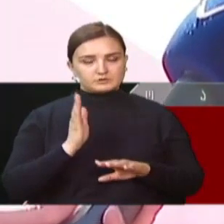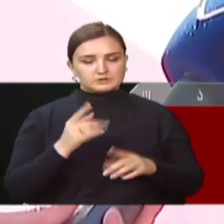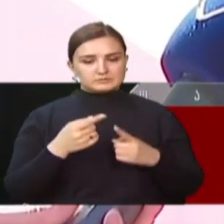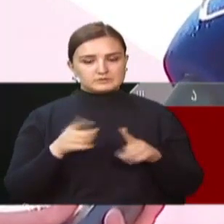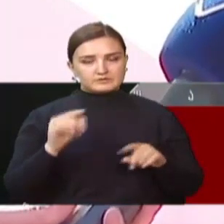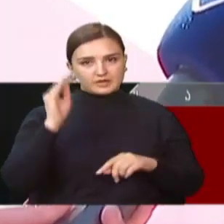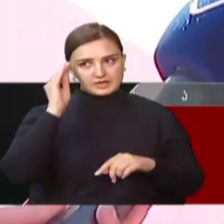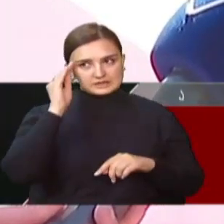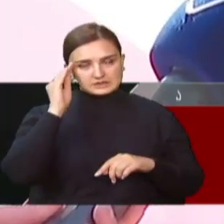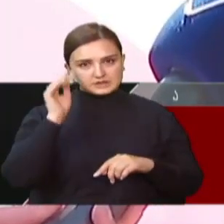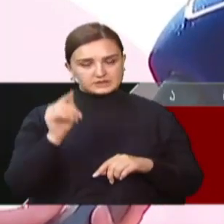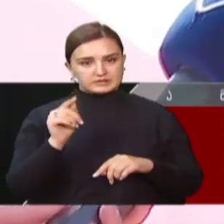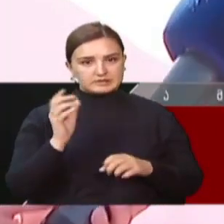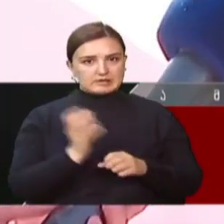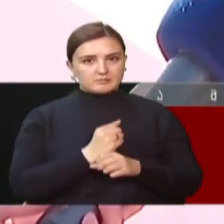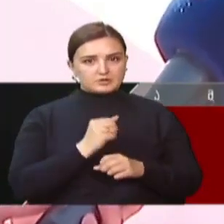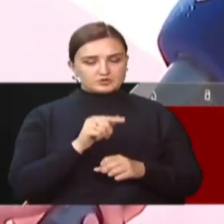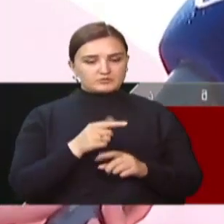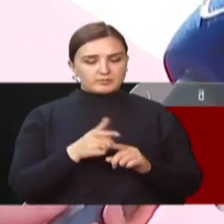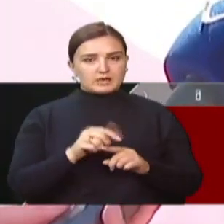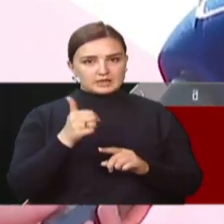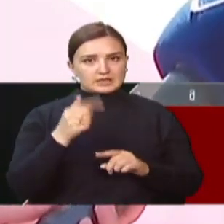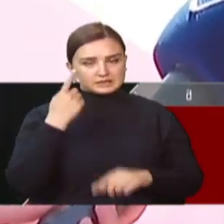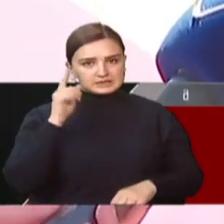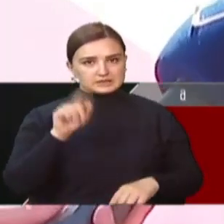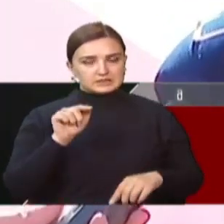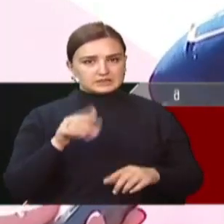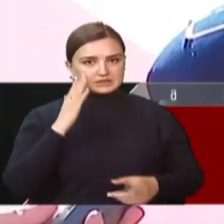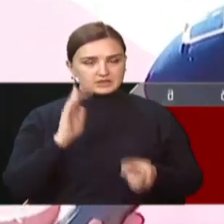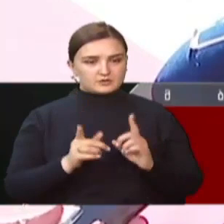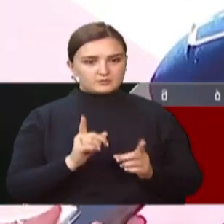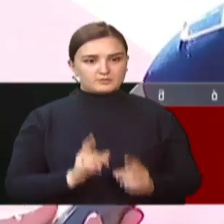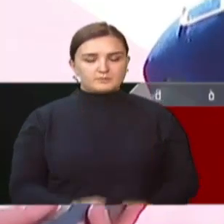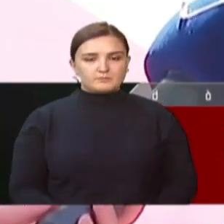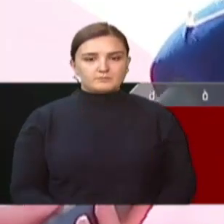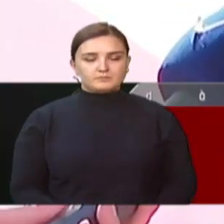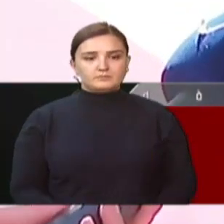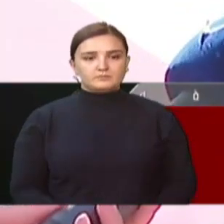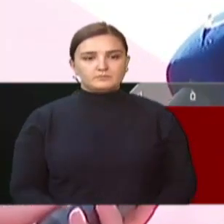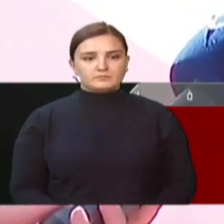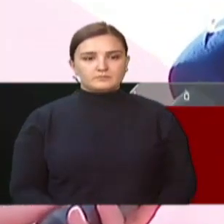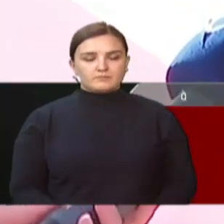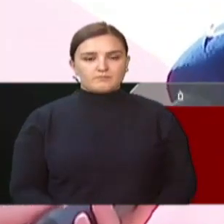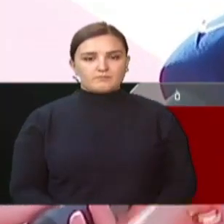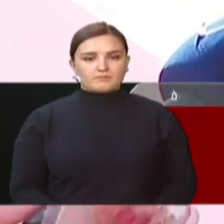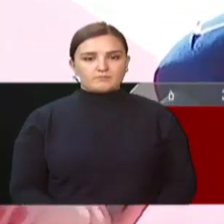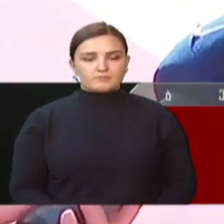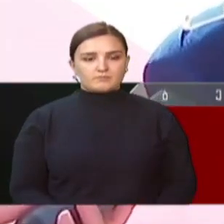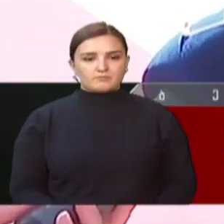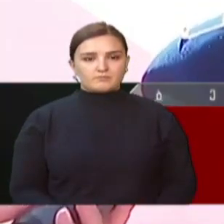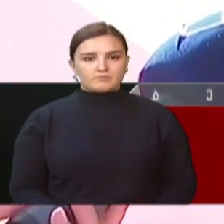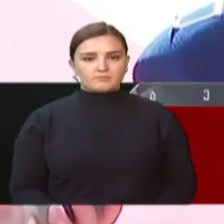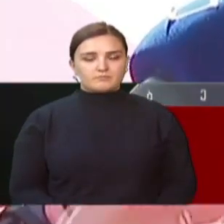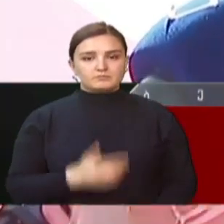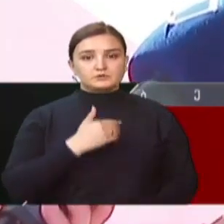სხვა აზრის გამარჯობა იმდენად კარგად ესმით ეს რეალობა. აი ეს მინდოდა მეთქვა მეორე